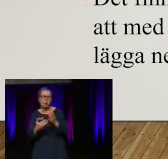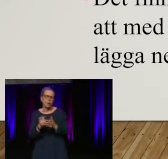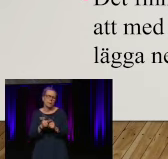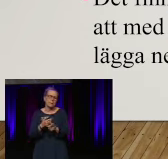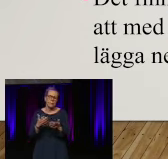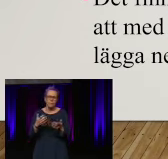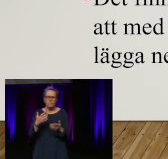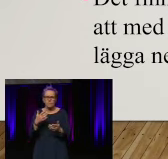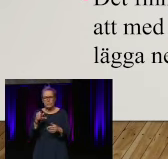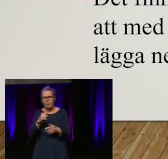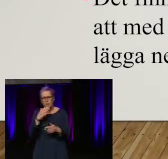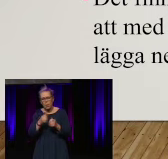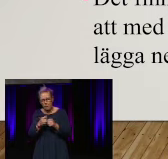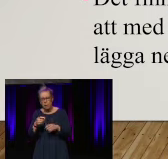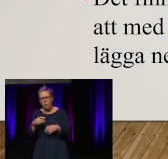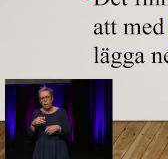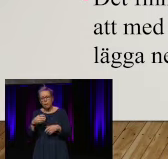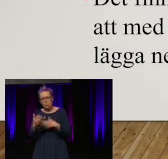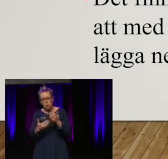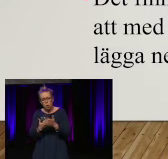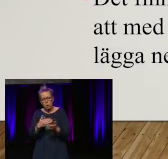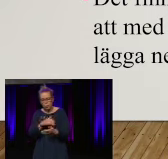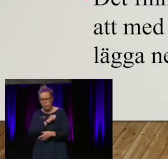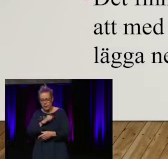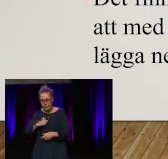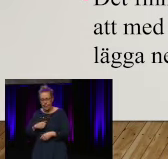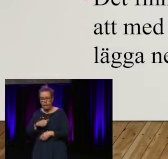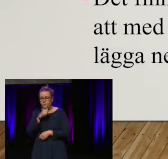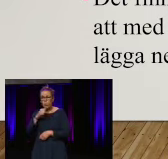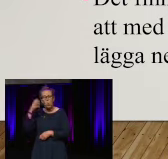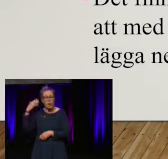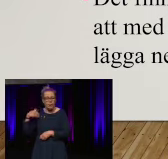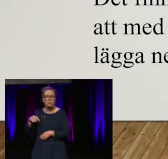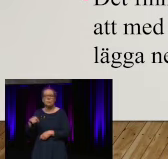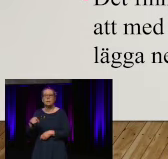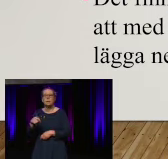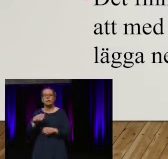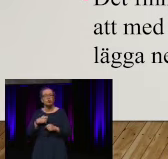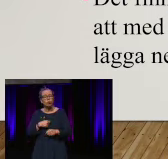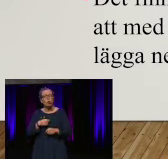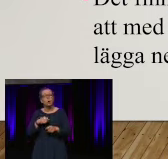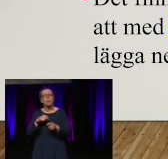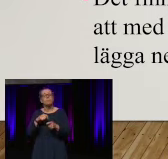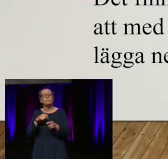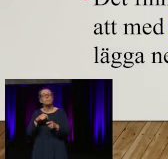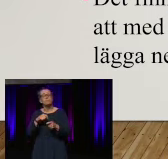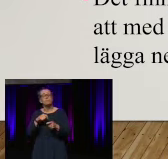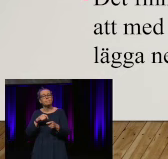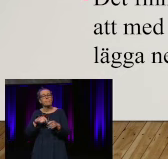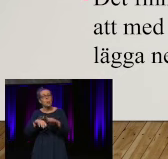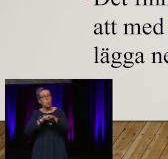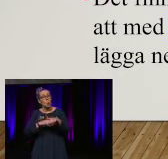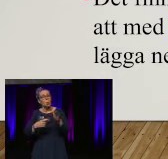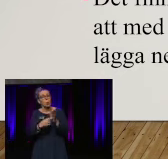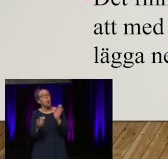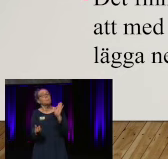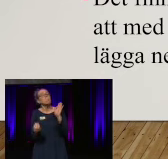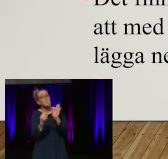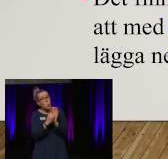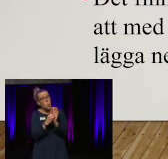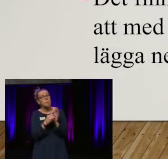regeringen, det var väl i våras, om att man skulle skriva in i grundlagen ett